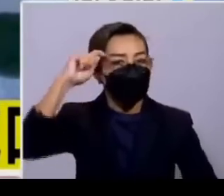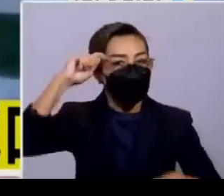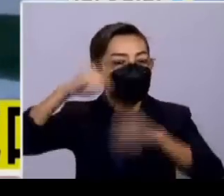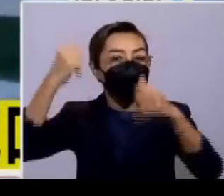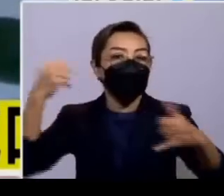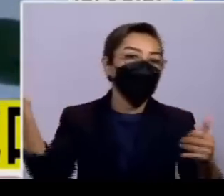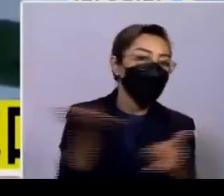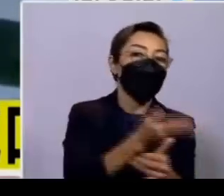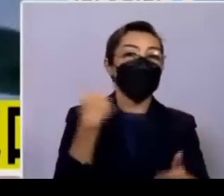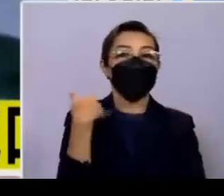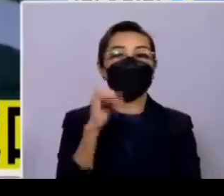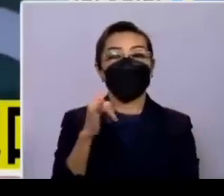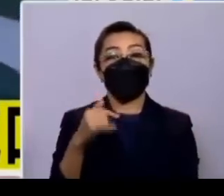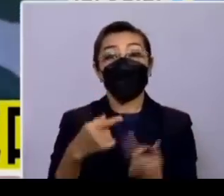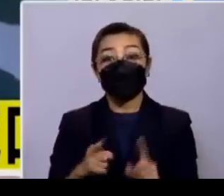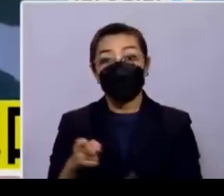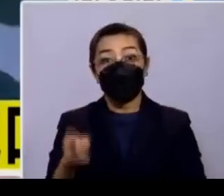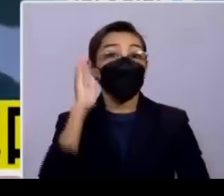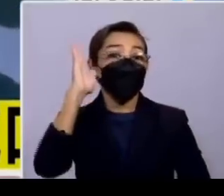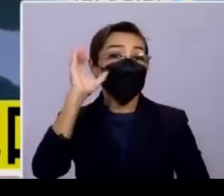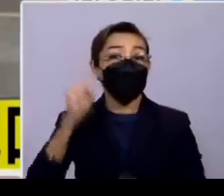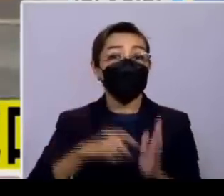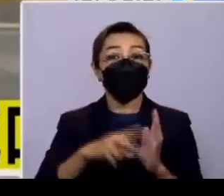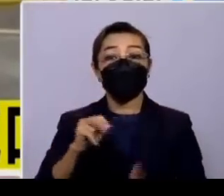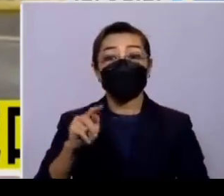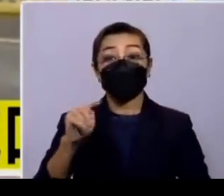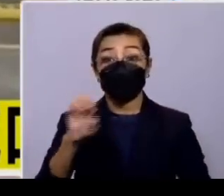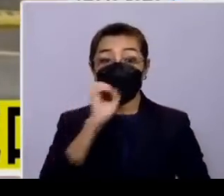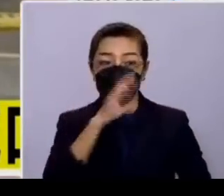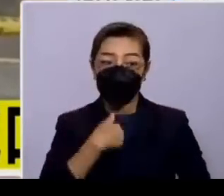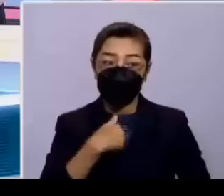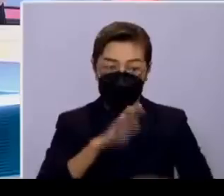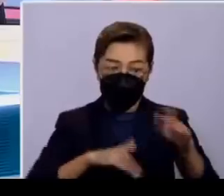นี้เบื้องต้นยังให้การภาคเสธว่าไม่ได้เป็นผู้ลงมือฆ่านะคะอ่ะ